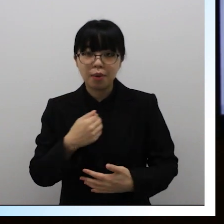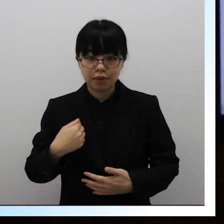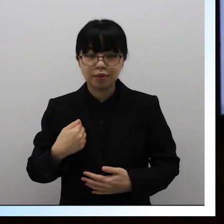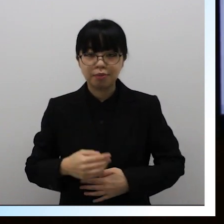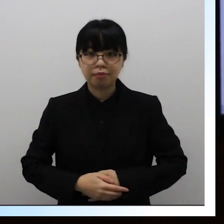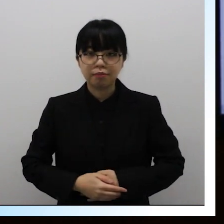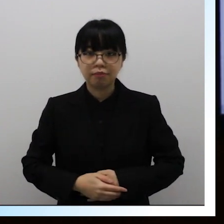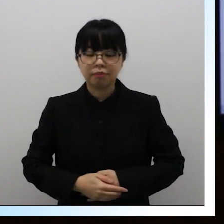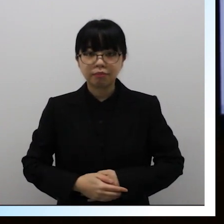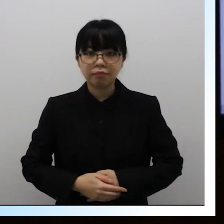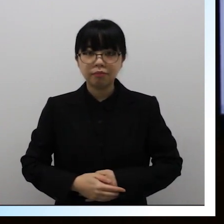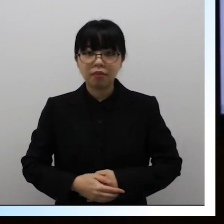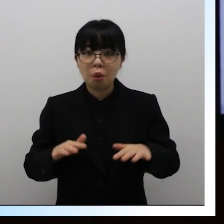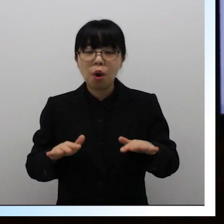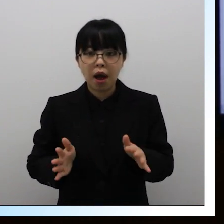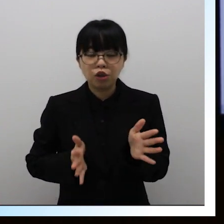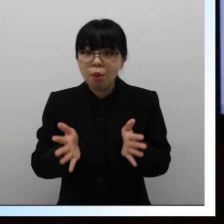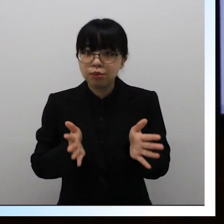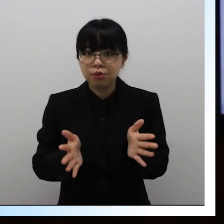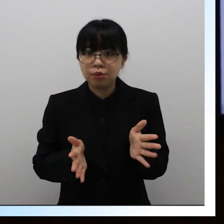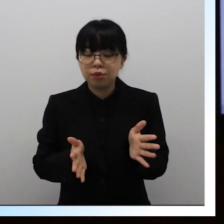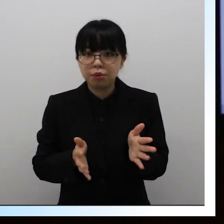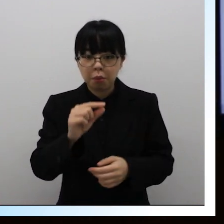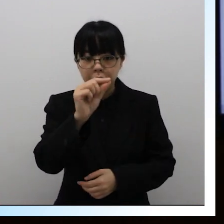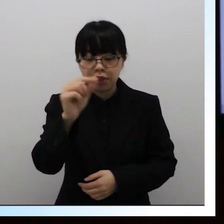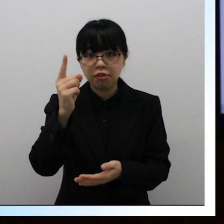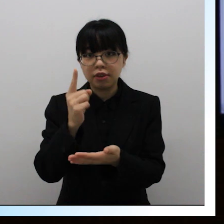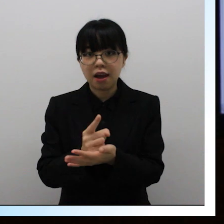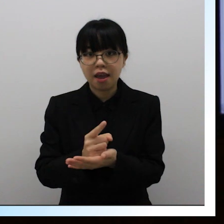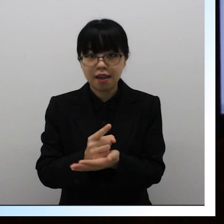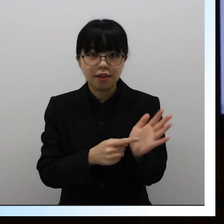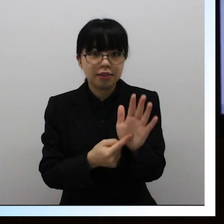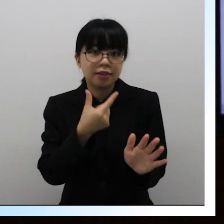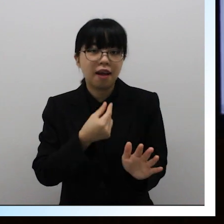はスポーツのチェックボックスのみを表示させます。